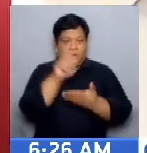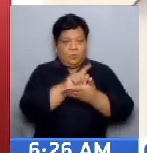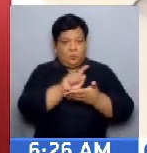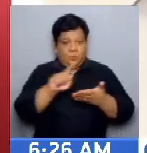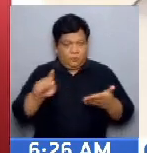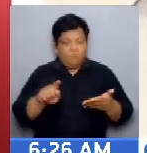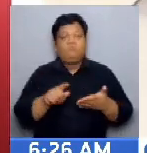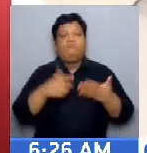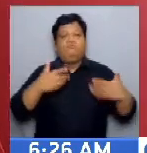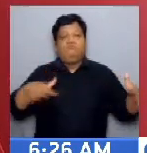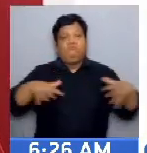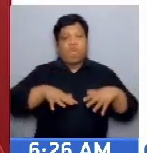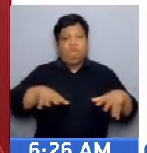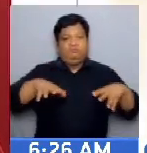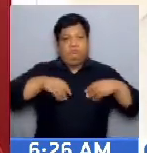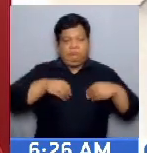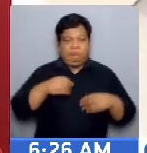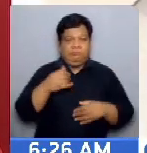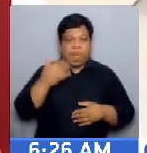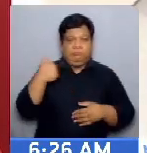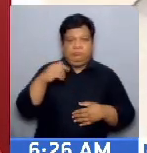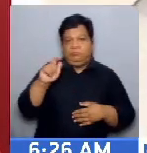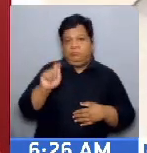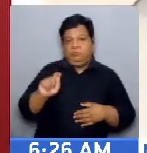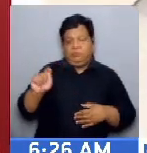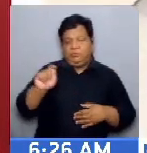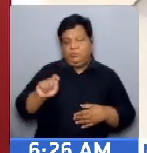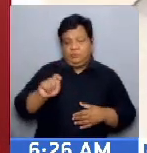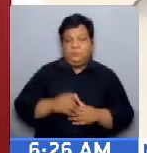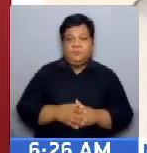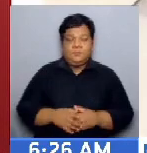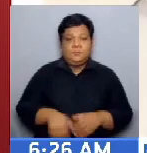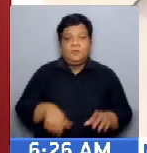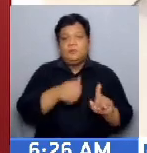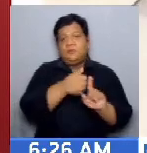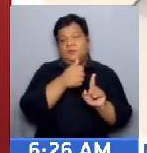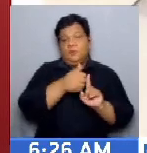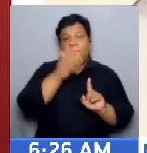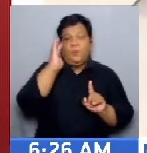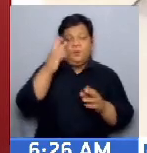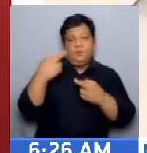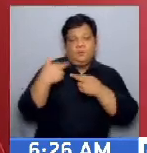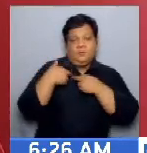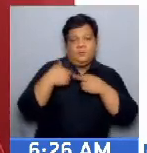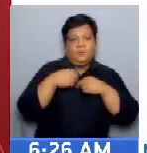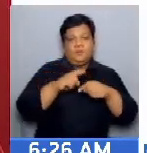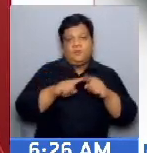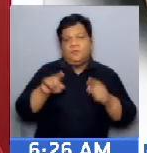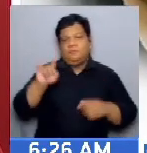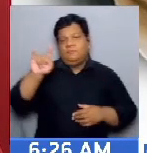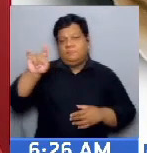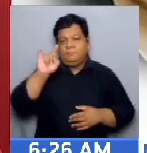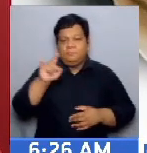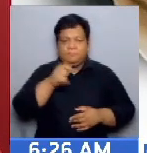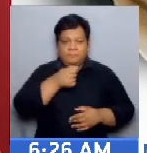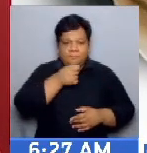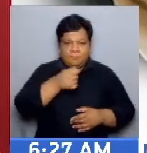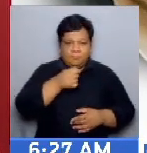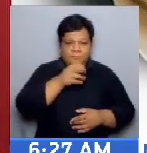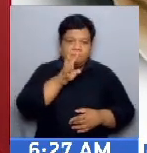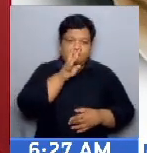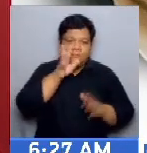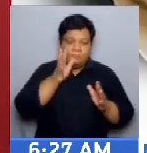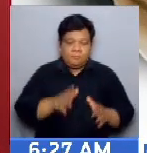nitong Martes. Si Angeles din po daw ang mga ngasiwa sa mga press briefing. Sa press release na inilabas ng kampo ni